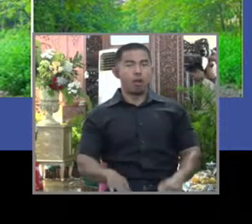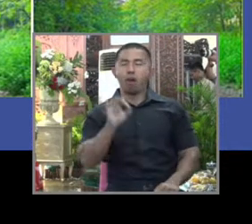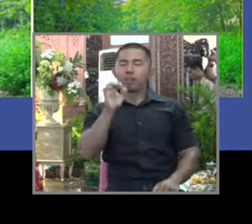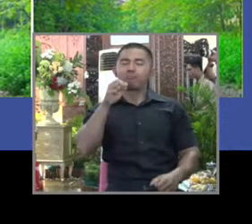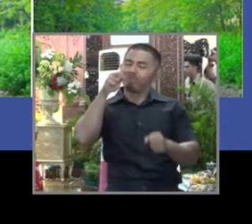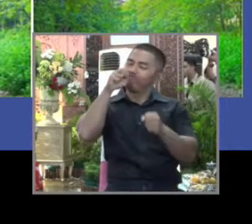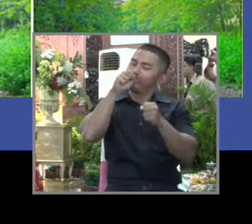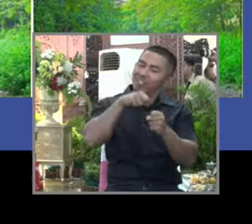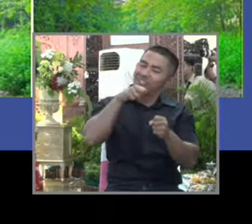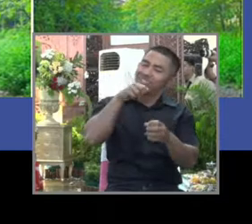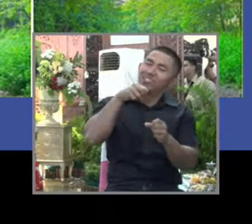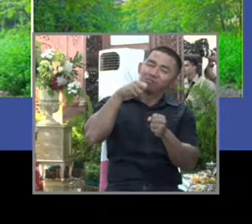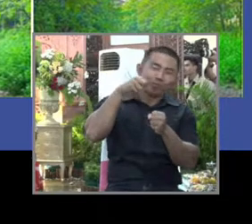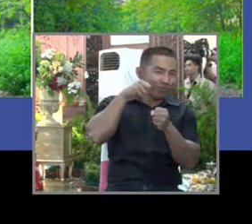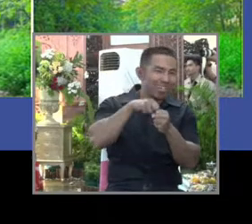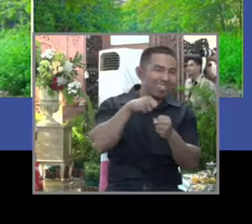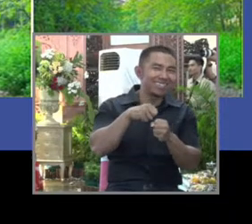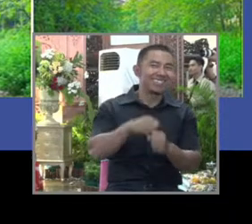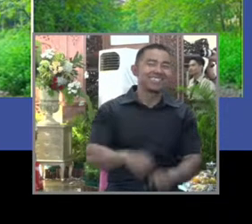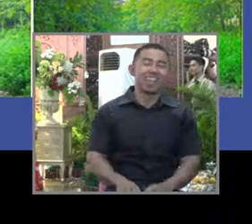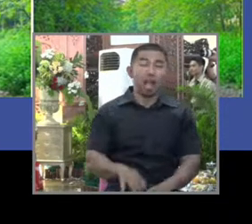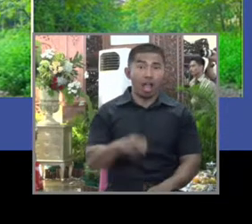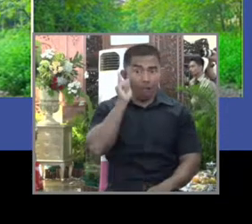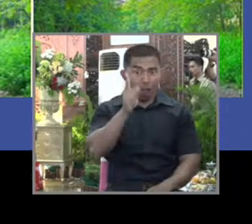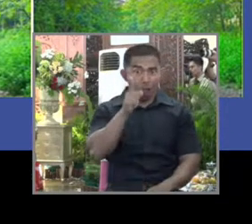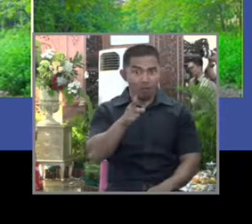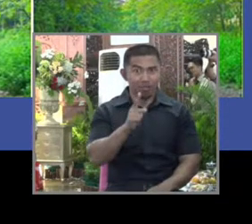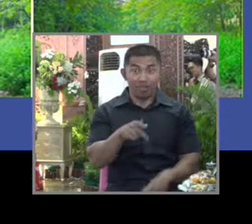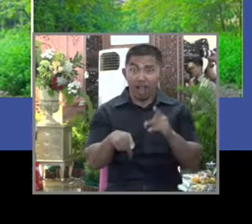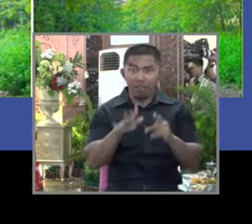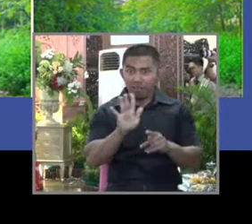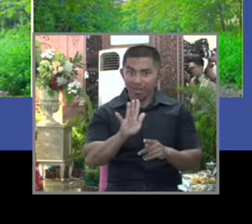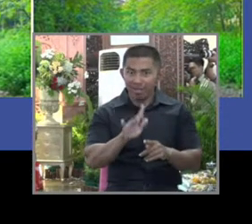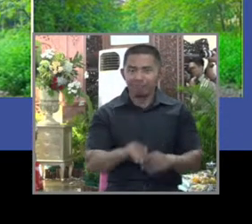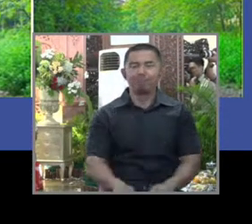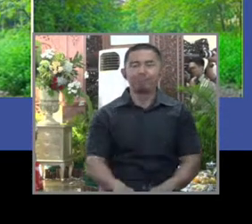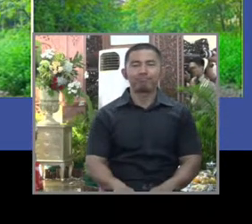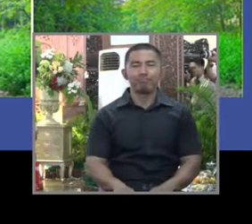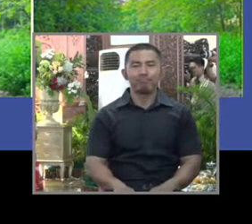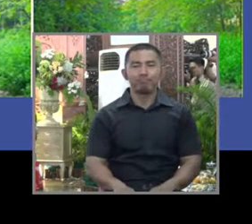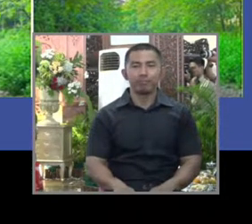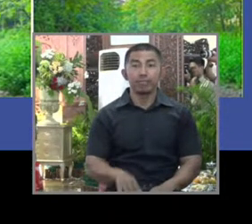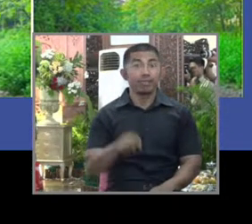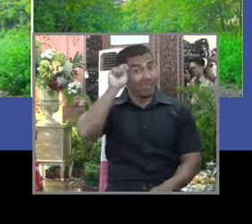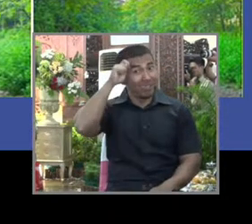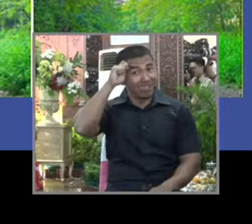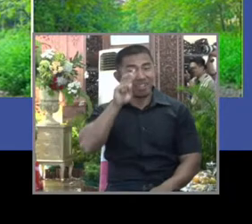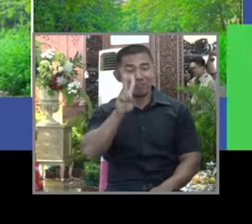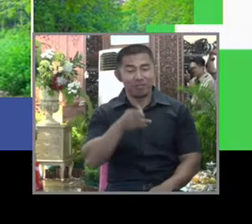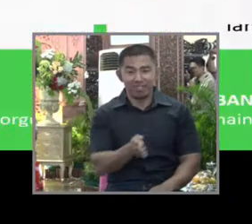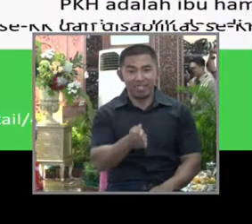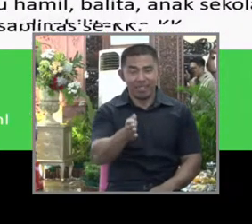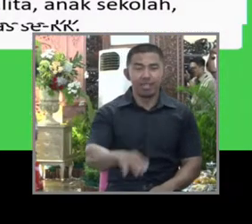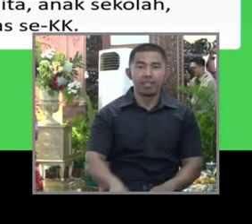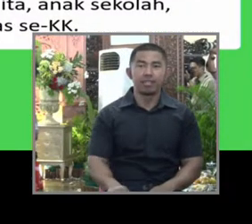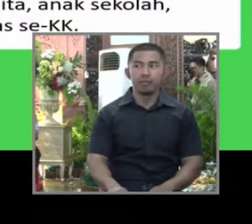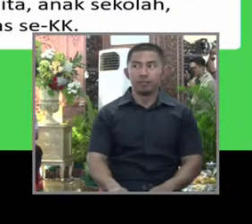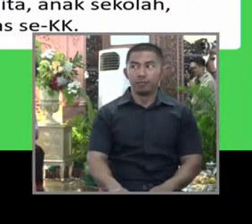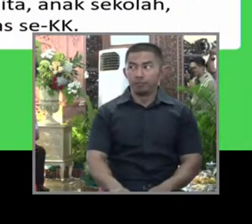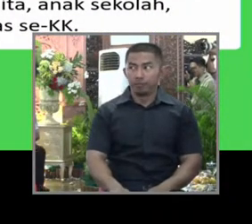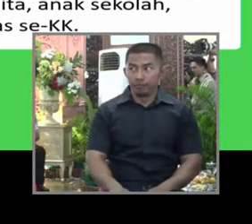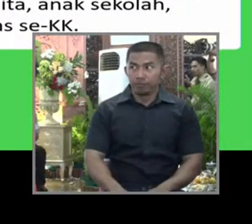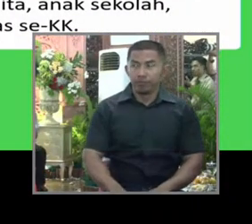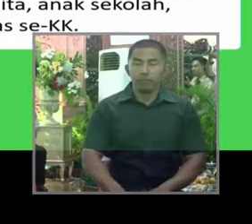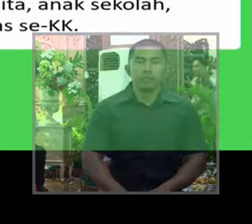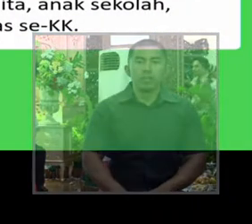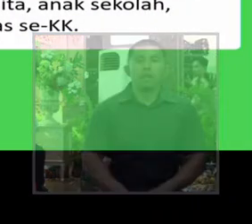Tak ketok dhewe. Awas lo ya nanti kalau enggak. Ini Musrenbang itu pentingnya. Ini aduan jalan. Pati lanjut. Apa aduannya?